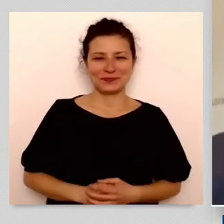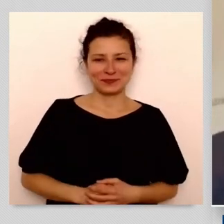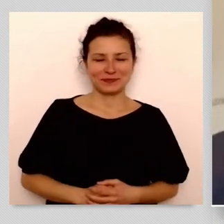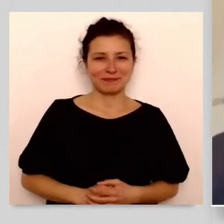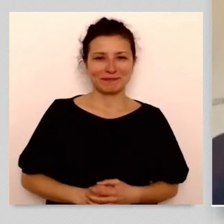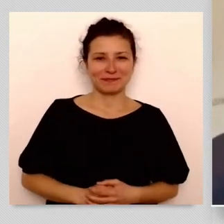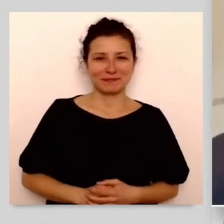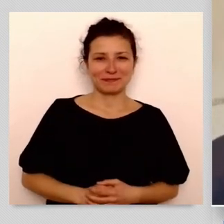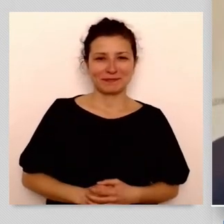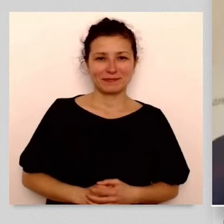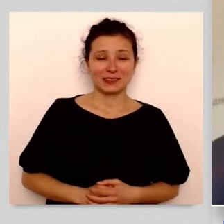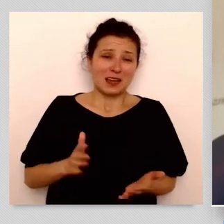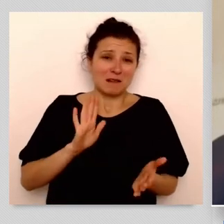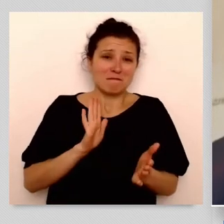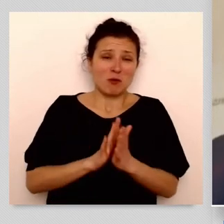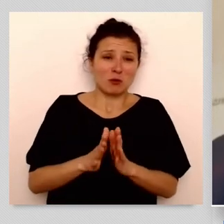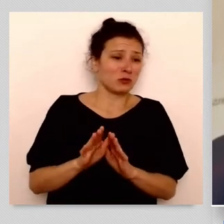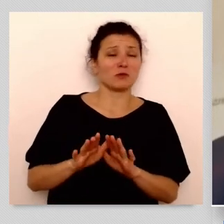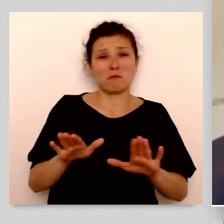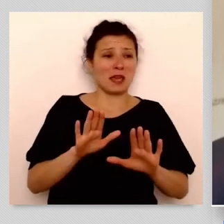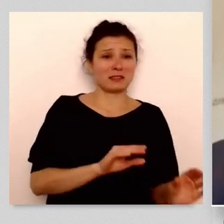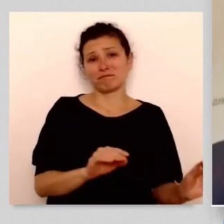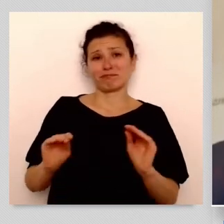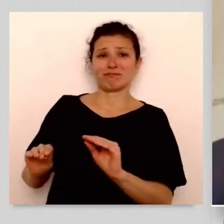zmieniając po prostu miejsce. Natomiast